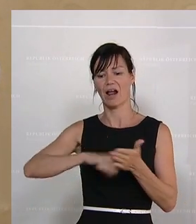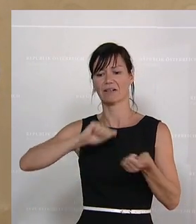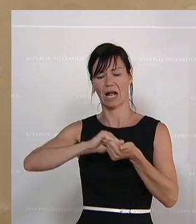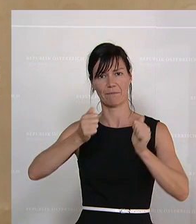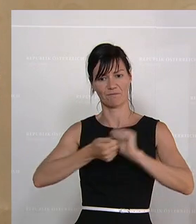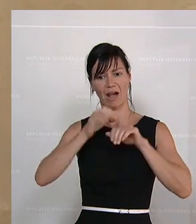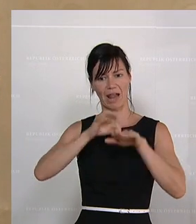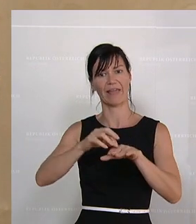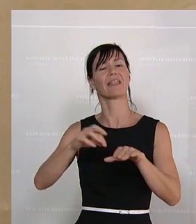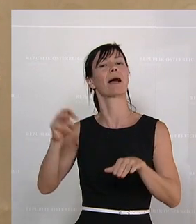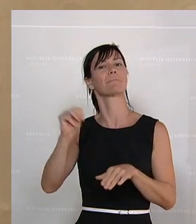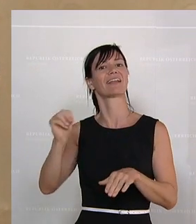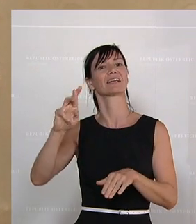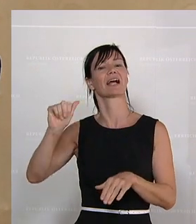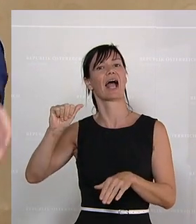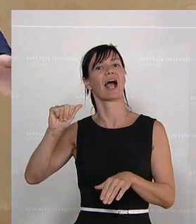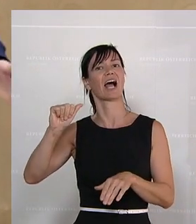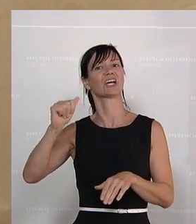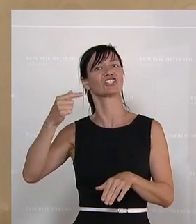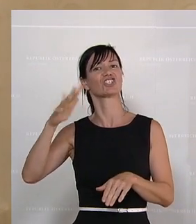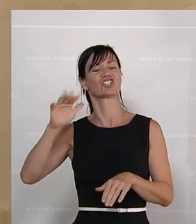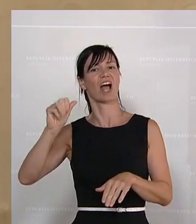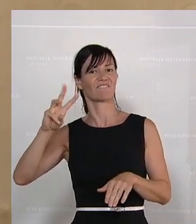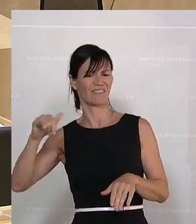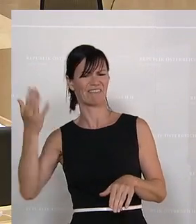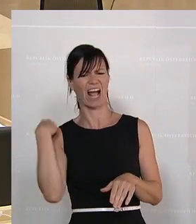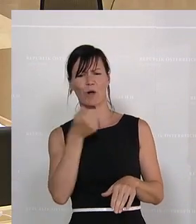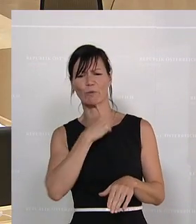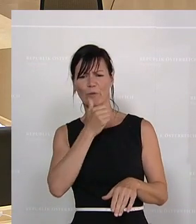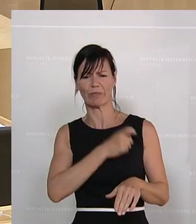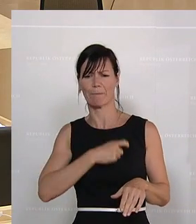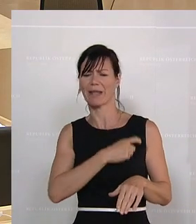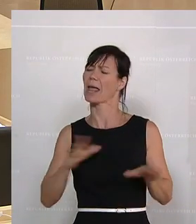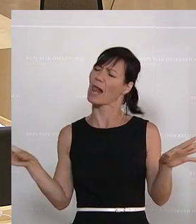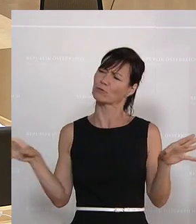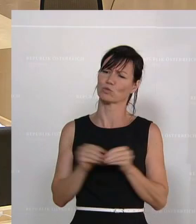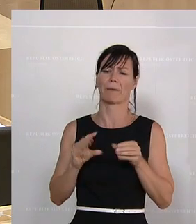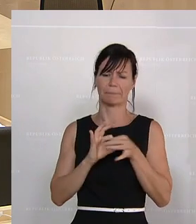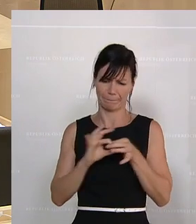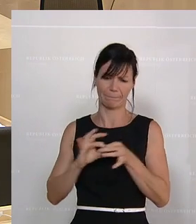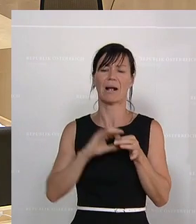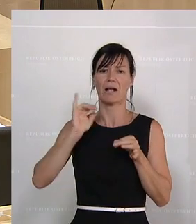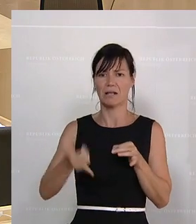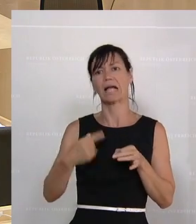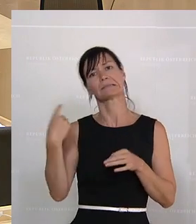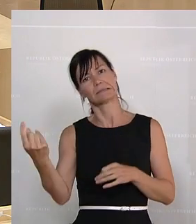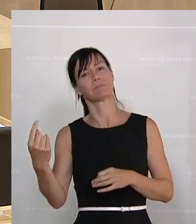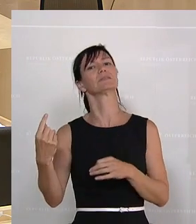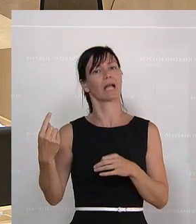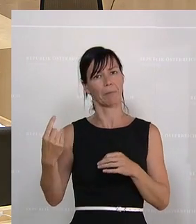rath der mit den grünen jahre lang eng verbunden war erhöhte das ziel des spendenaufrufs und so weiter und so fort